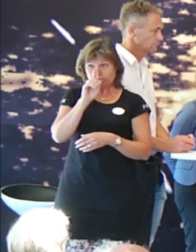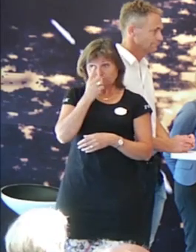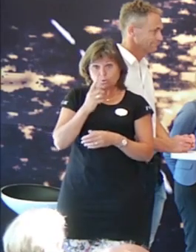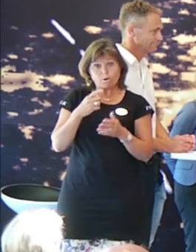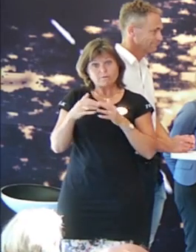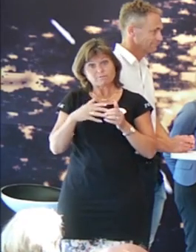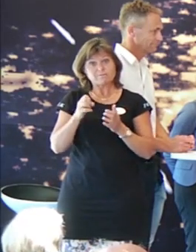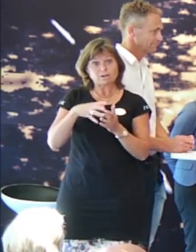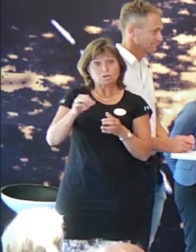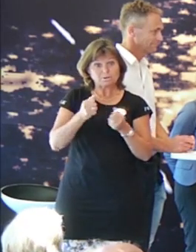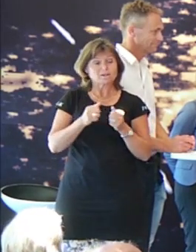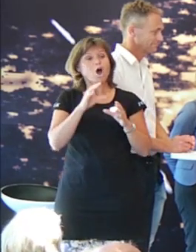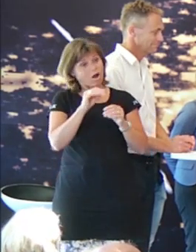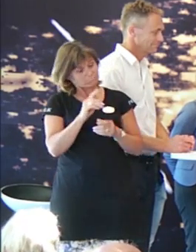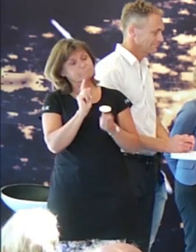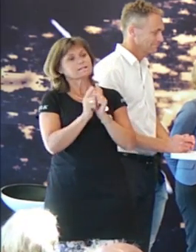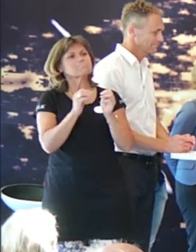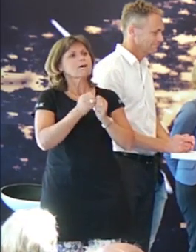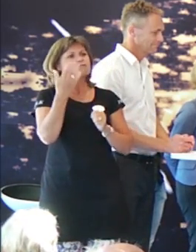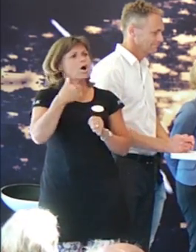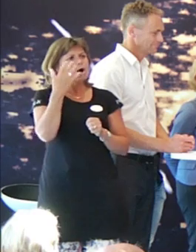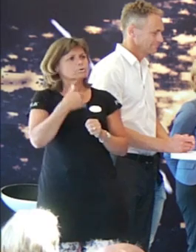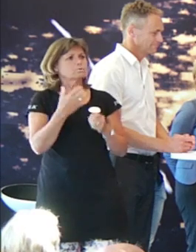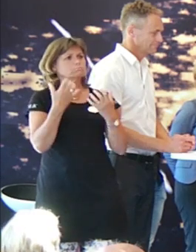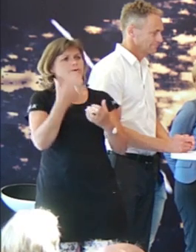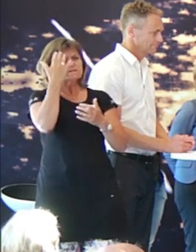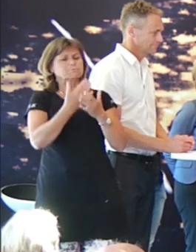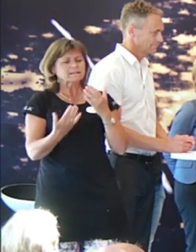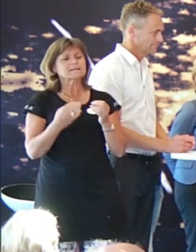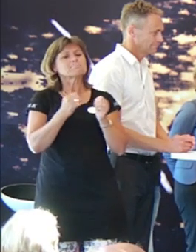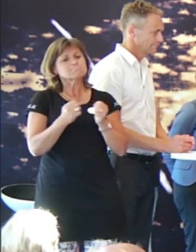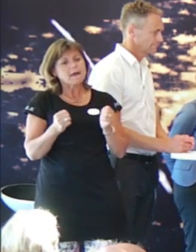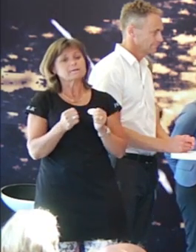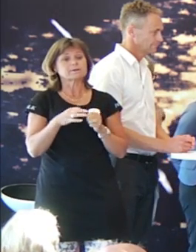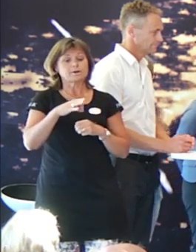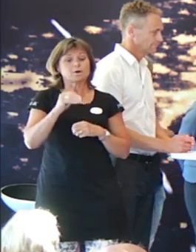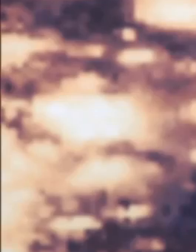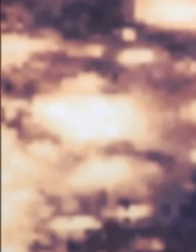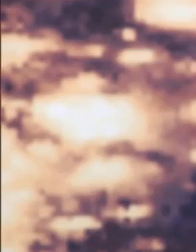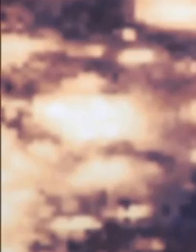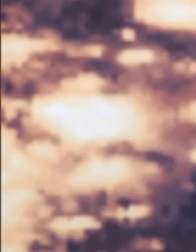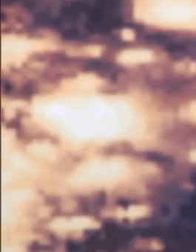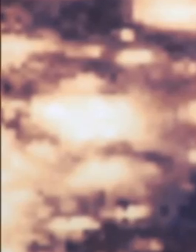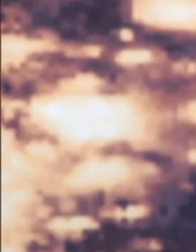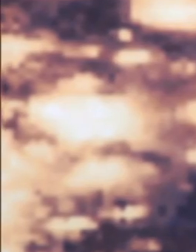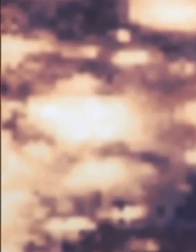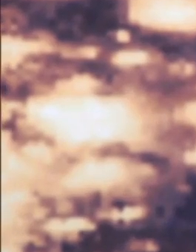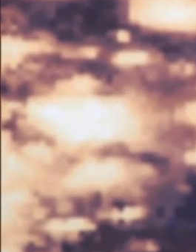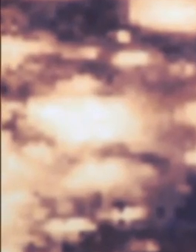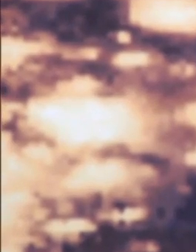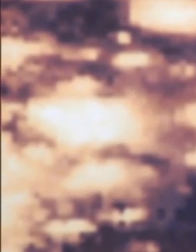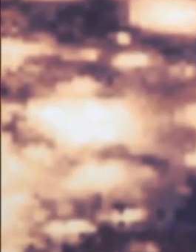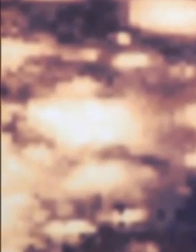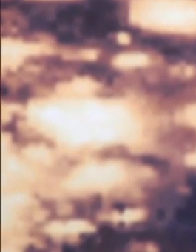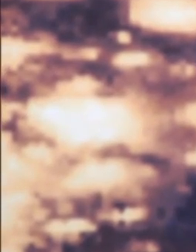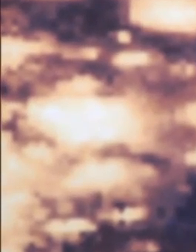nu. Precis, kan vara det. Men förut så visste man inte ens en gång det. Och det är ju bland annat, jag menar, pågatågen som har kommit har ju varit en fantastisk